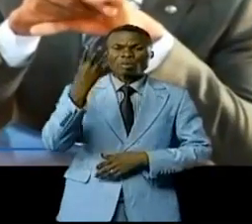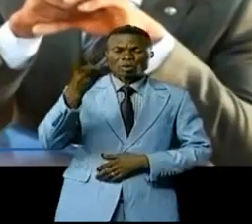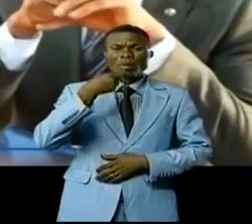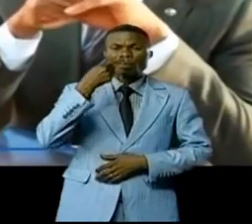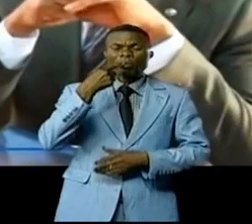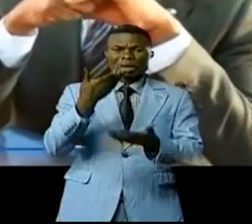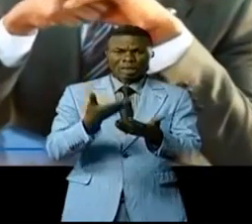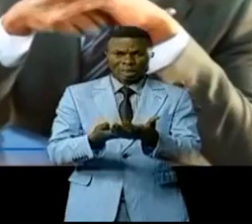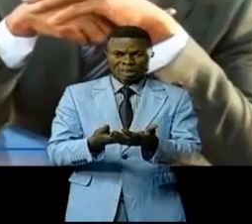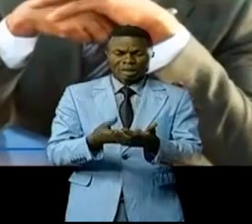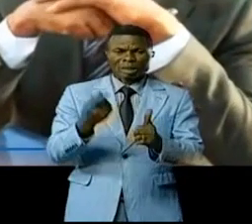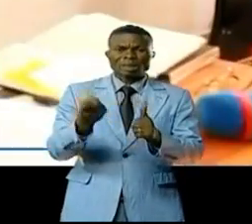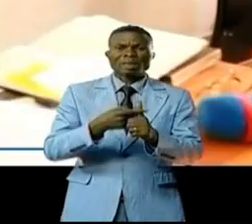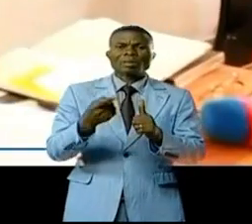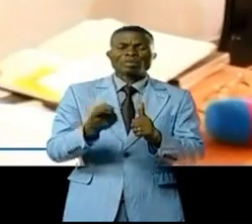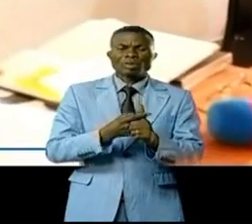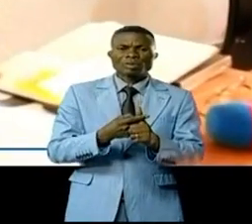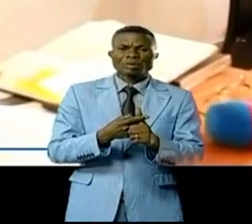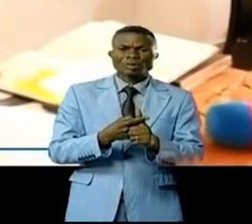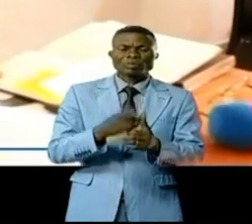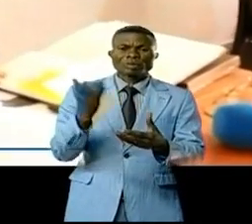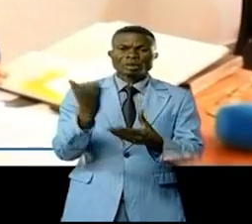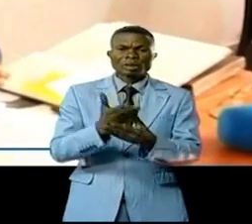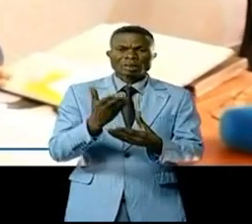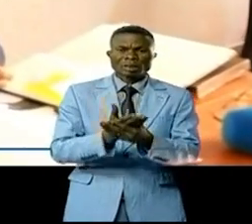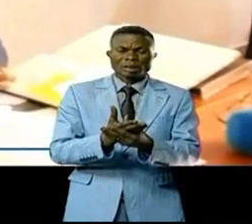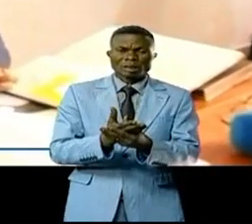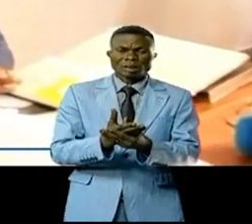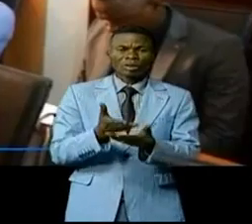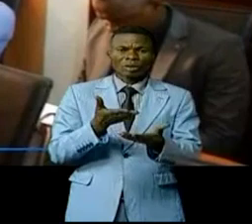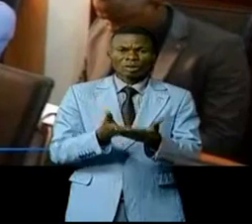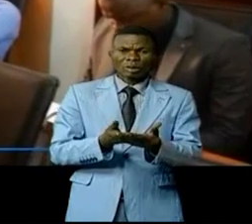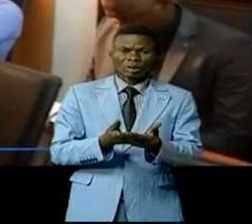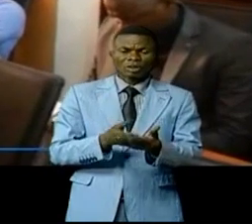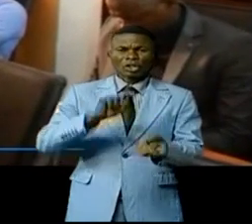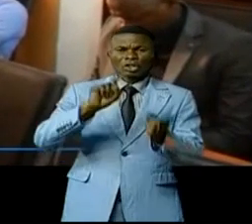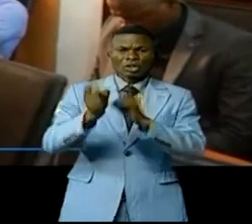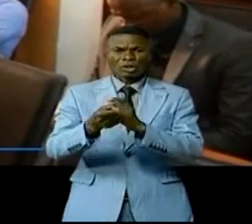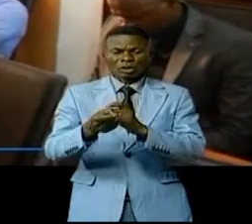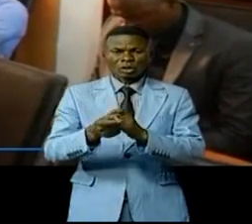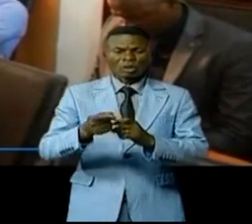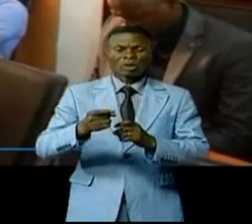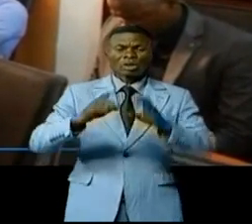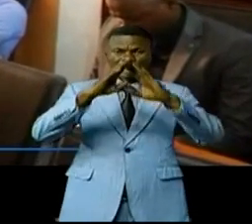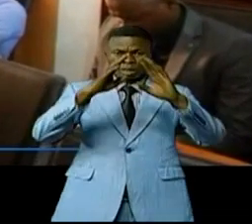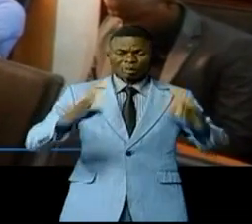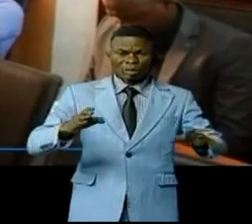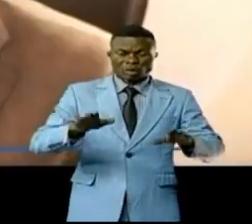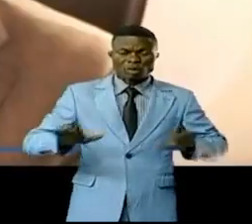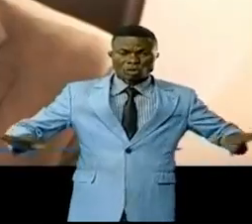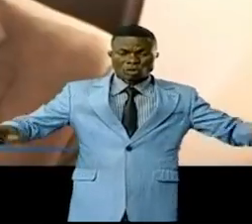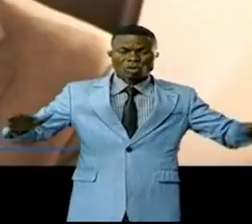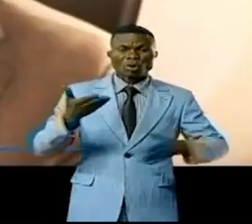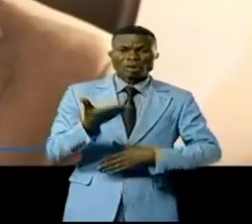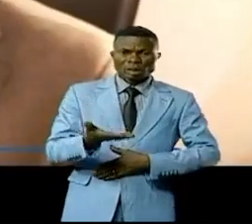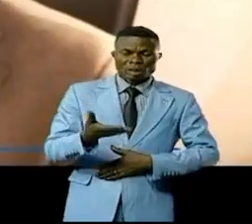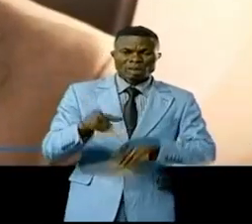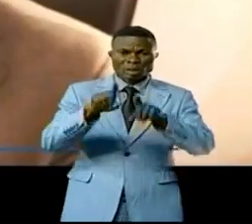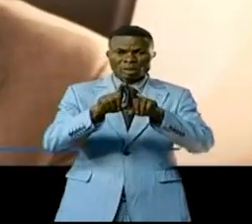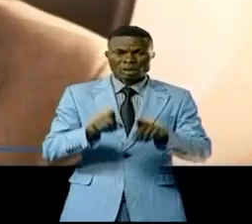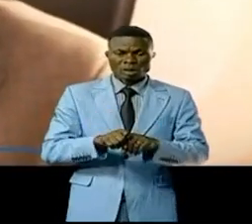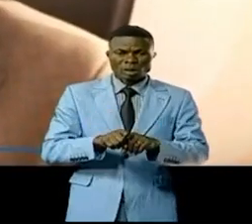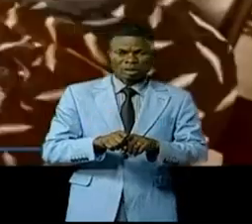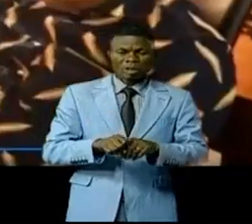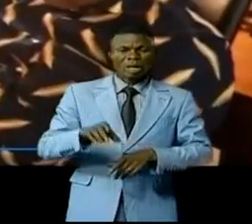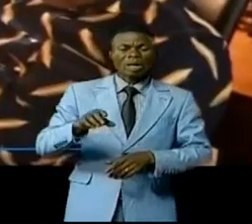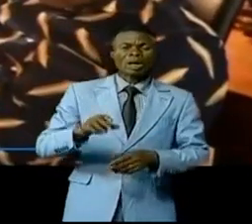cette occasion, à savoir le dossier GoPass, la modernisation des infrastructures aéroportuaires et le conflit